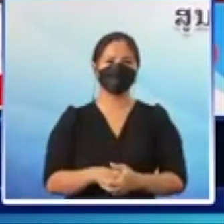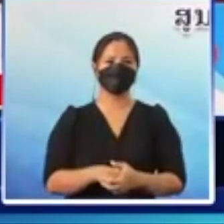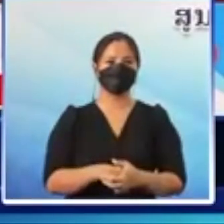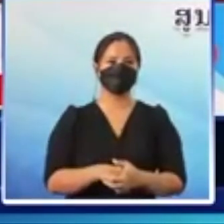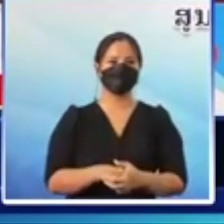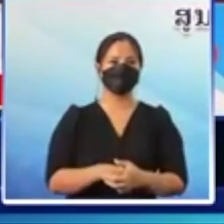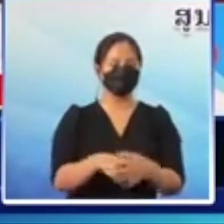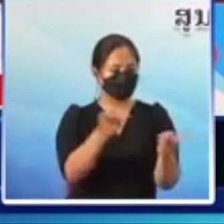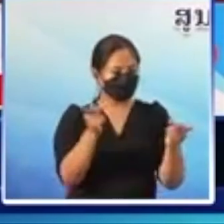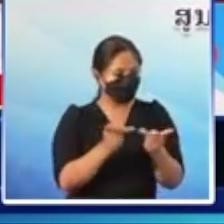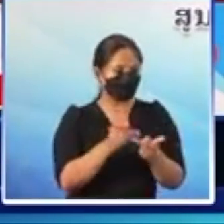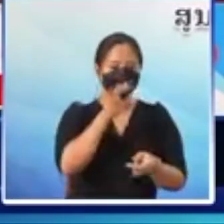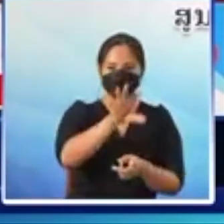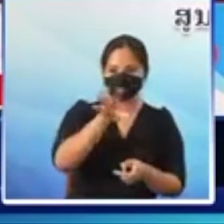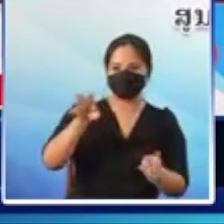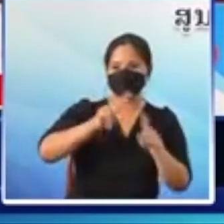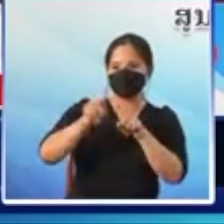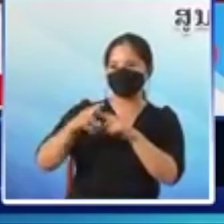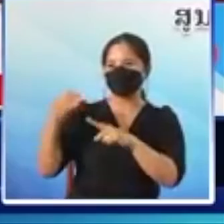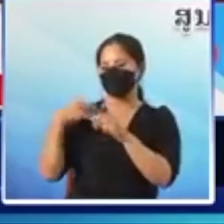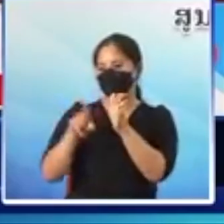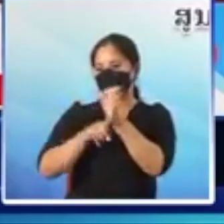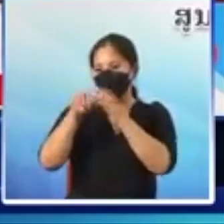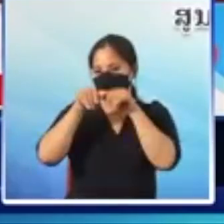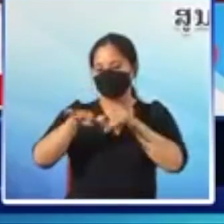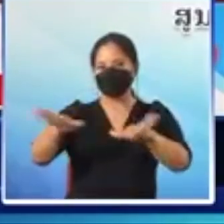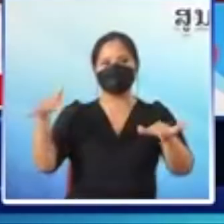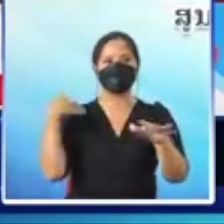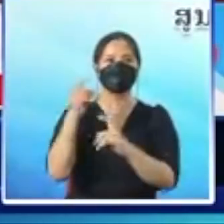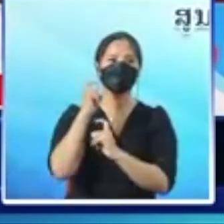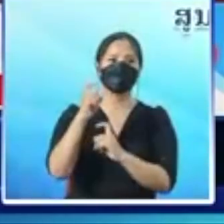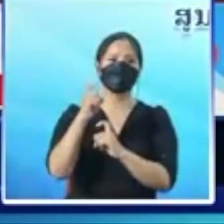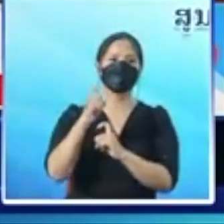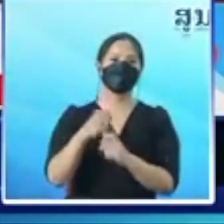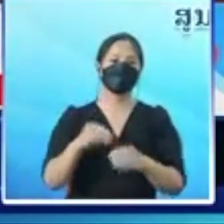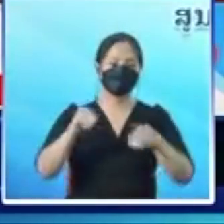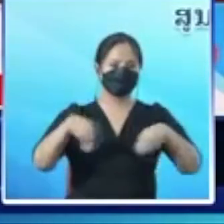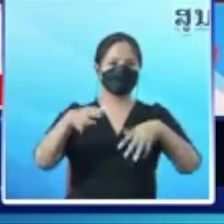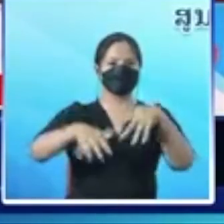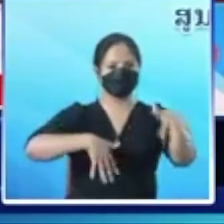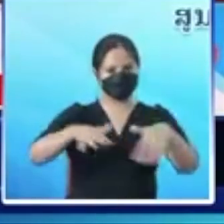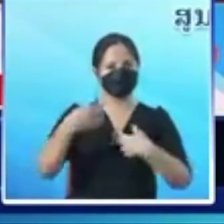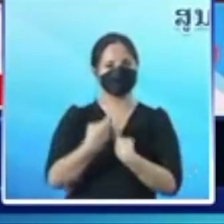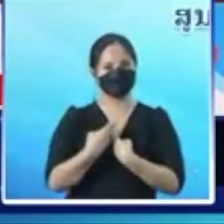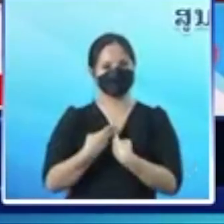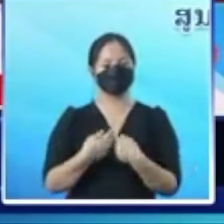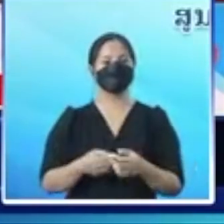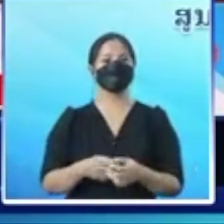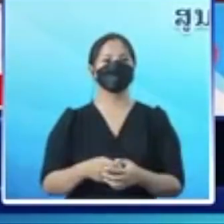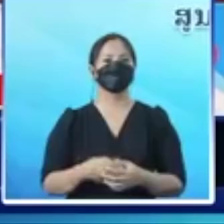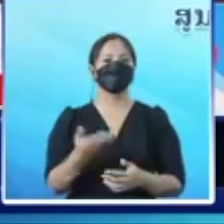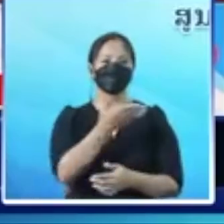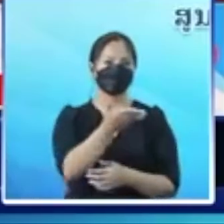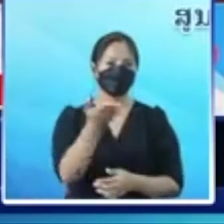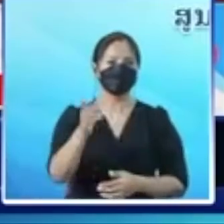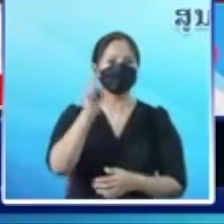เขตลายบ่อนซึ่งจะมีการแพร่เชื้อเป็นอันตรายให้แก่คนอ้อมข้างก็คือตัวเฮาเองสันกับโคเฮียกห้อง